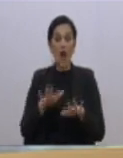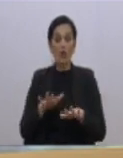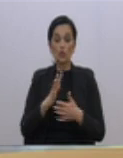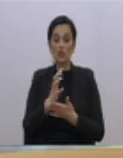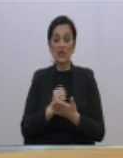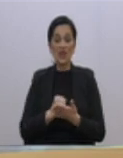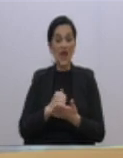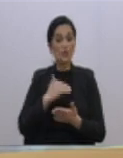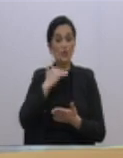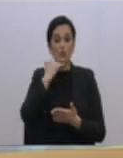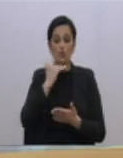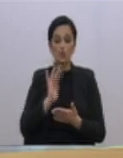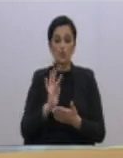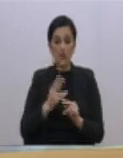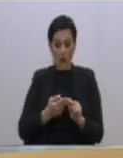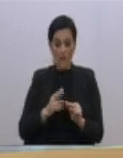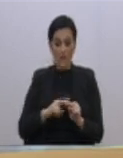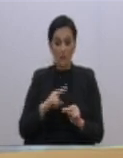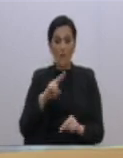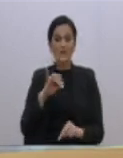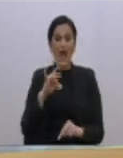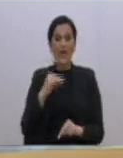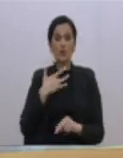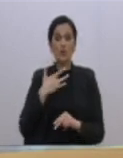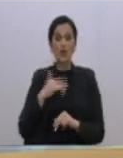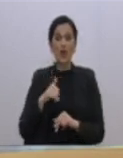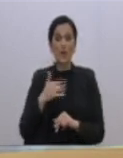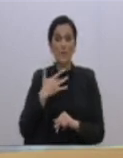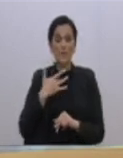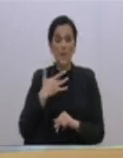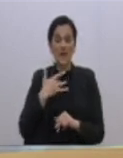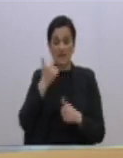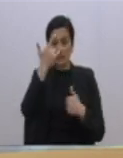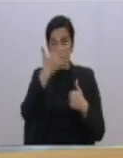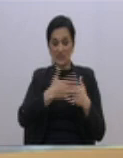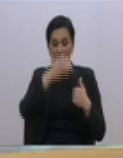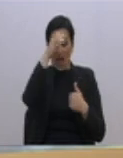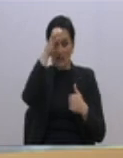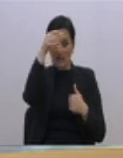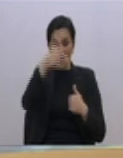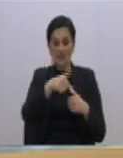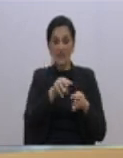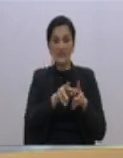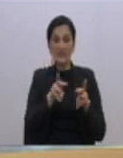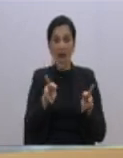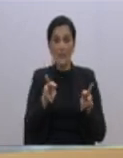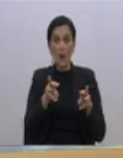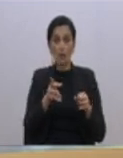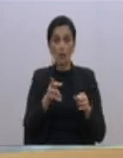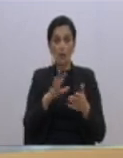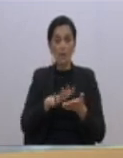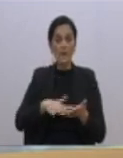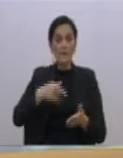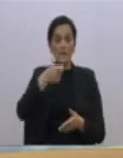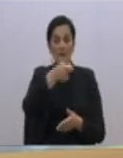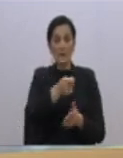ვერ გაწყდება. ამიტომაც წალენჯიხის მერია ცენტრალურ ხელისუფლებას, განათლების სამინისტროს მიმართა